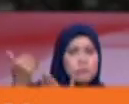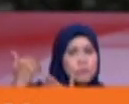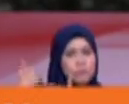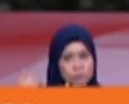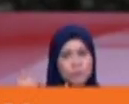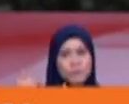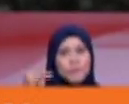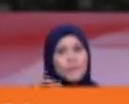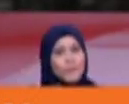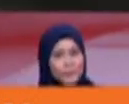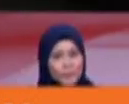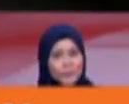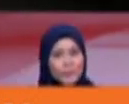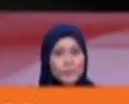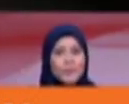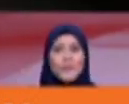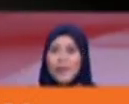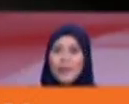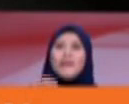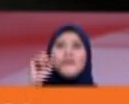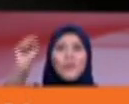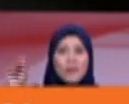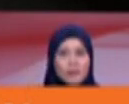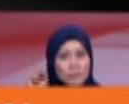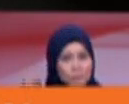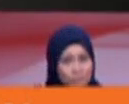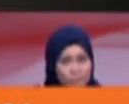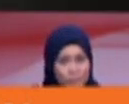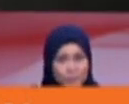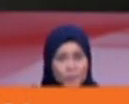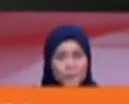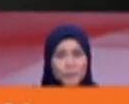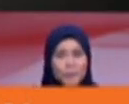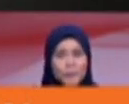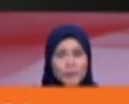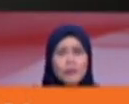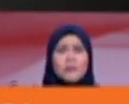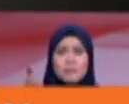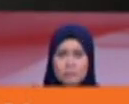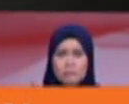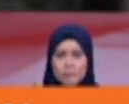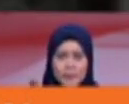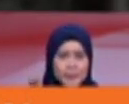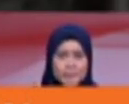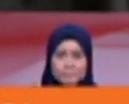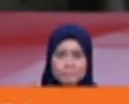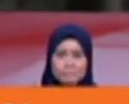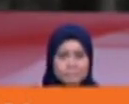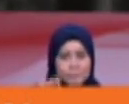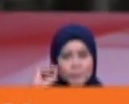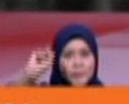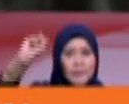saya dan sedara-sedari semua. Kita mesti kekalkan kemerdekaan negara